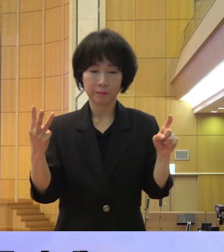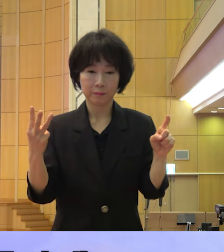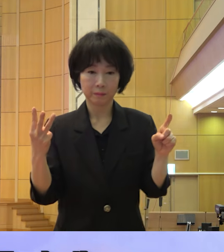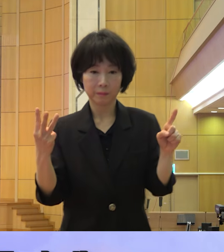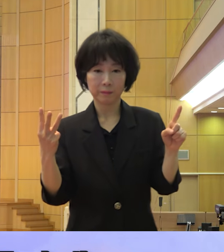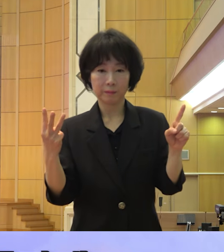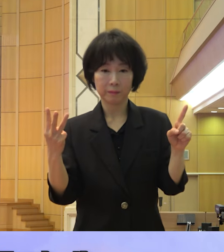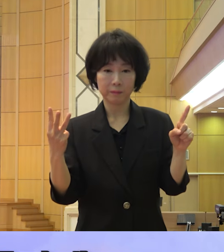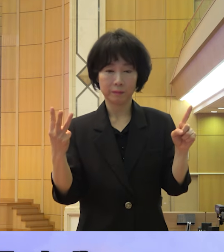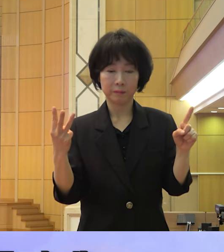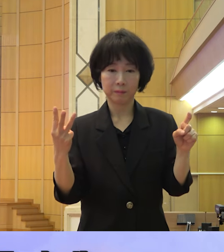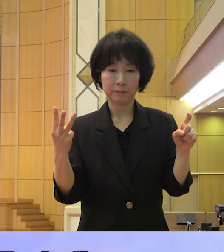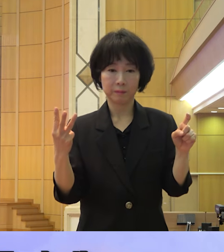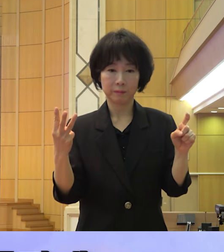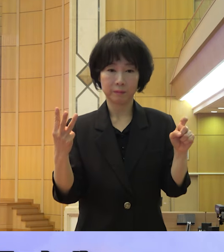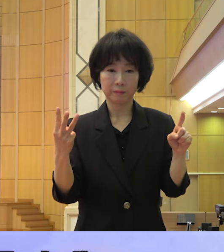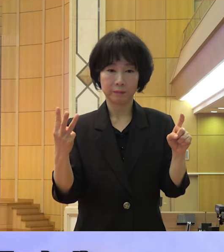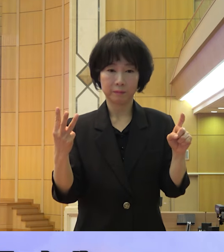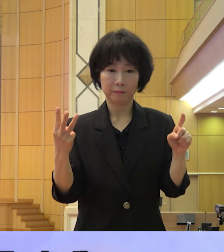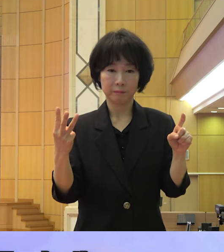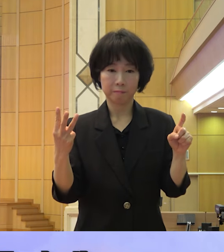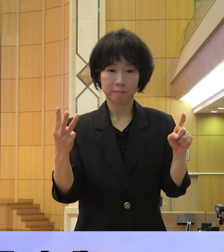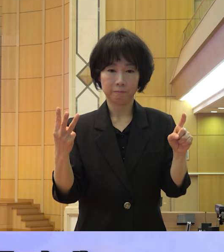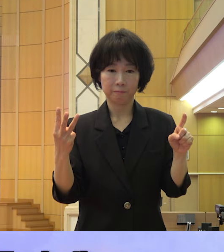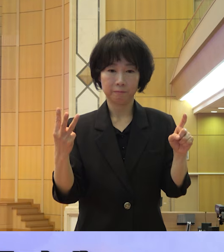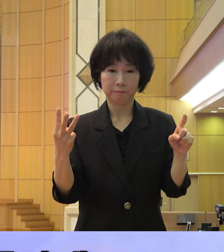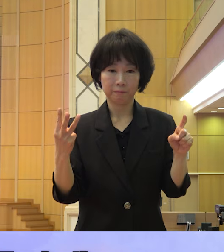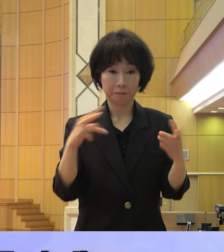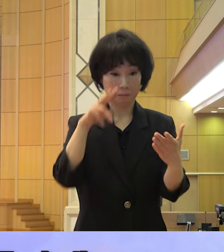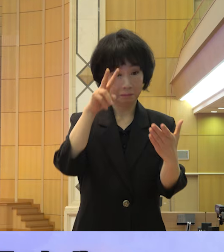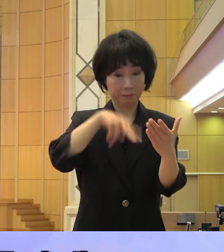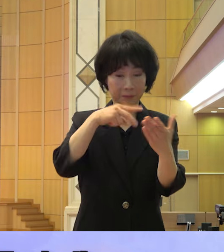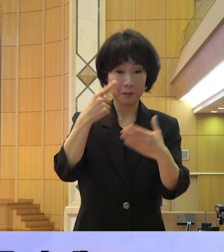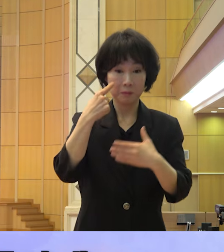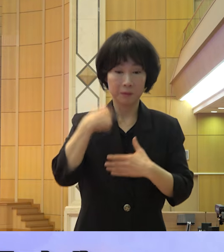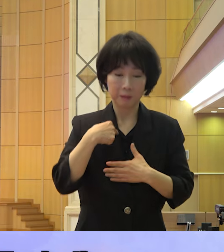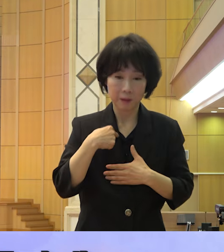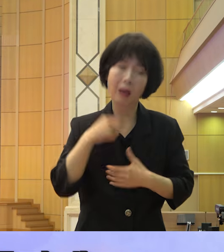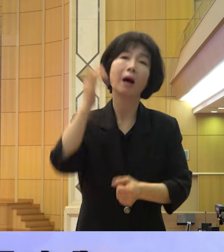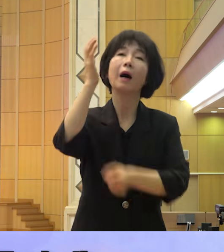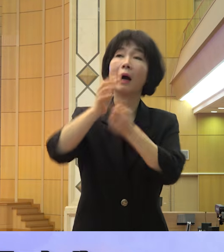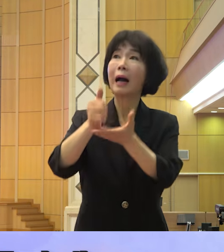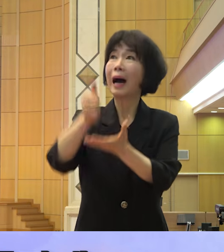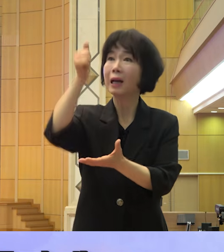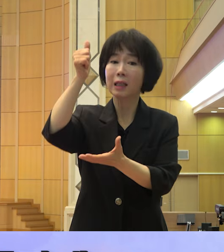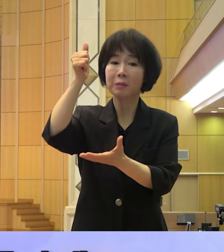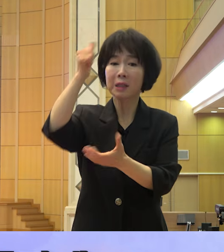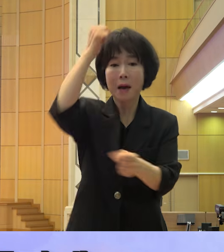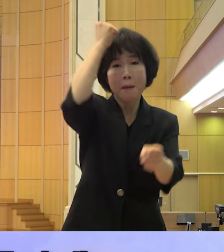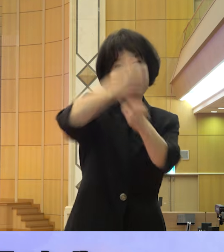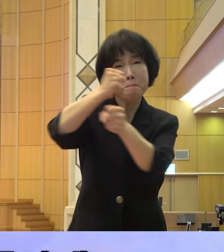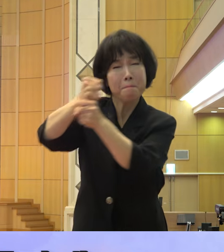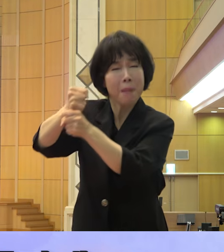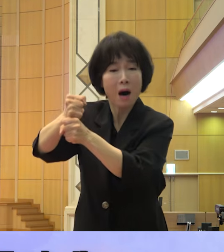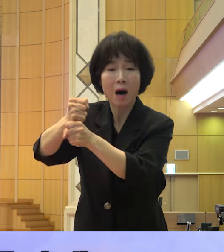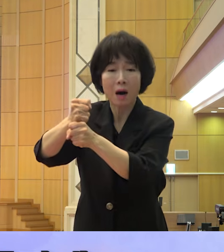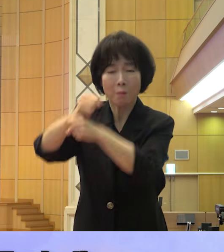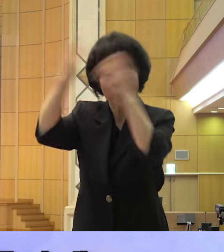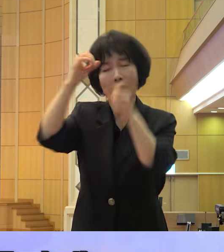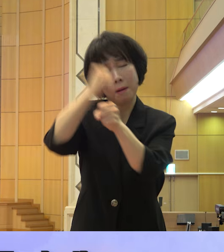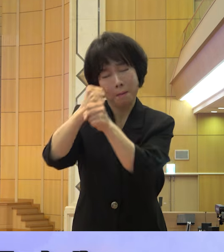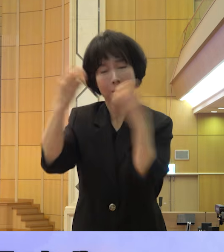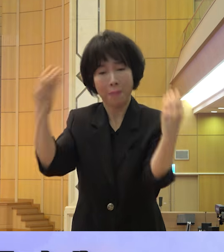3장 11절 말씀 보겠습니다. 다 같이 읽어보겠습니다. 시작. 하나님이 모든